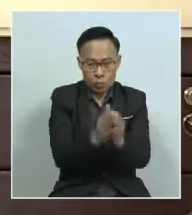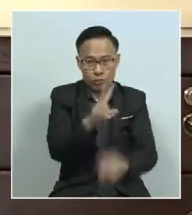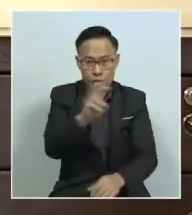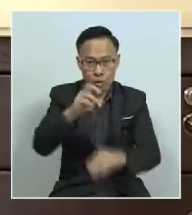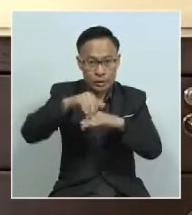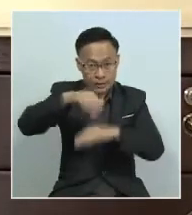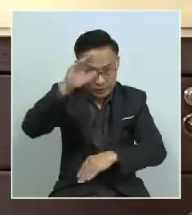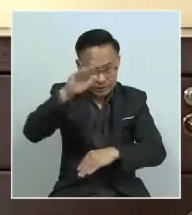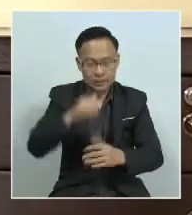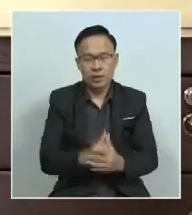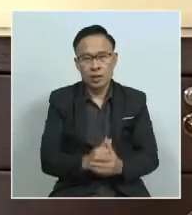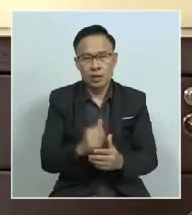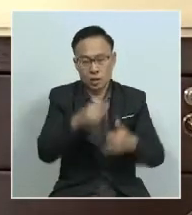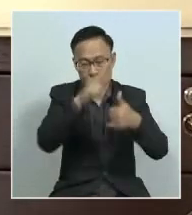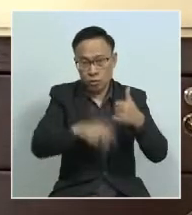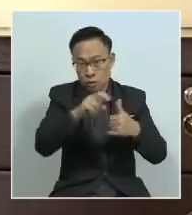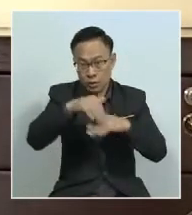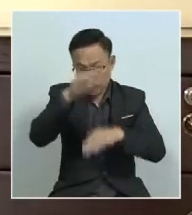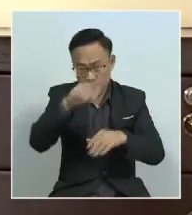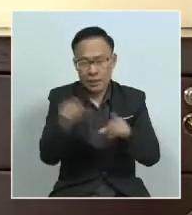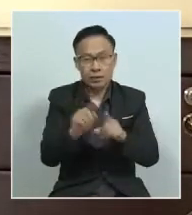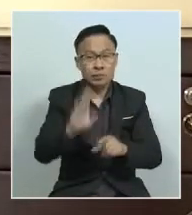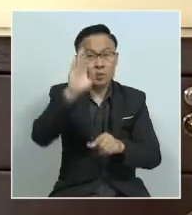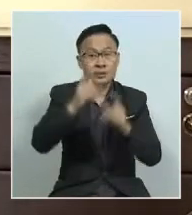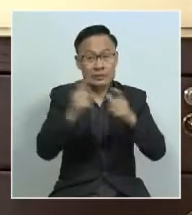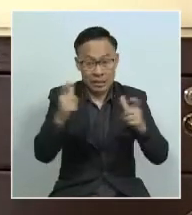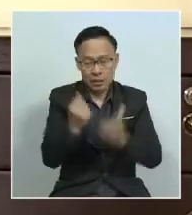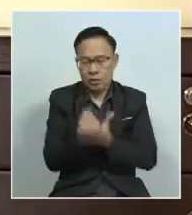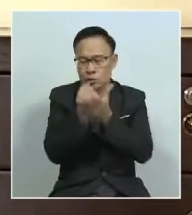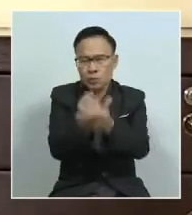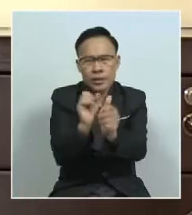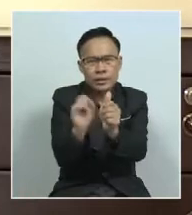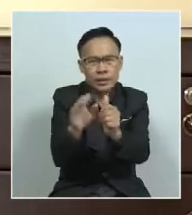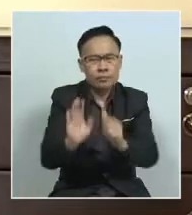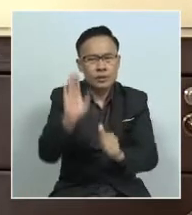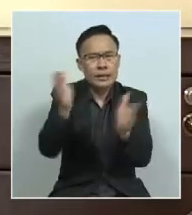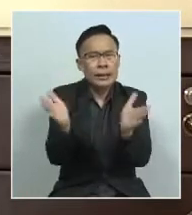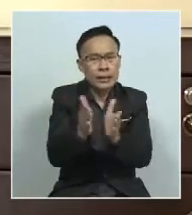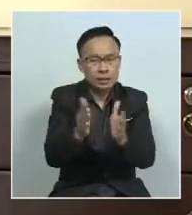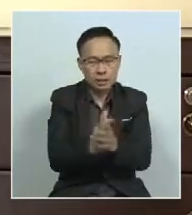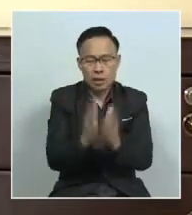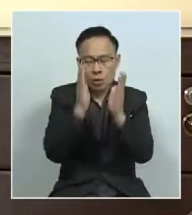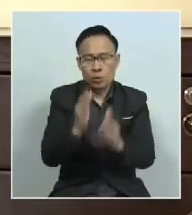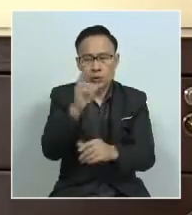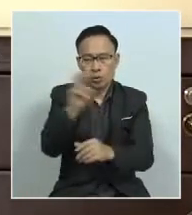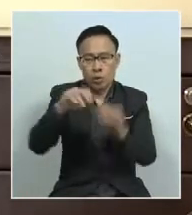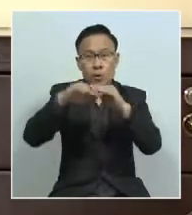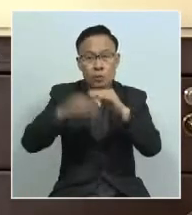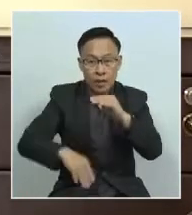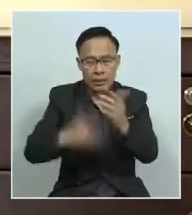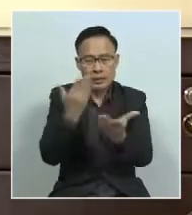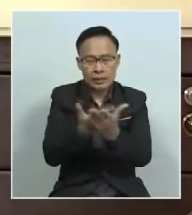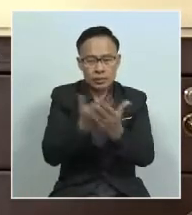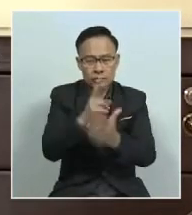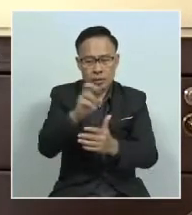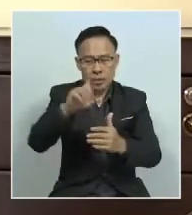ริษัทใหญ่ๆเนี่ยถ้าเขาไปช่วยเหลือการดำเนินธุรกิจของบริษัทเล็กบริษัทเล็กก็คือมีคนน้อยกว่า200มีสินทรัพย์ถาวรน้อยก